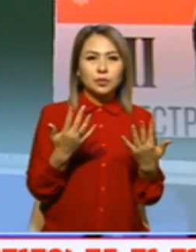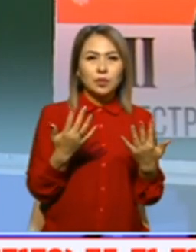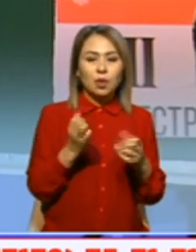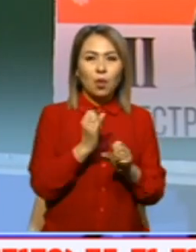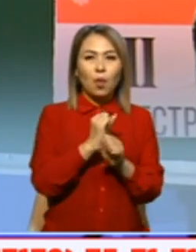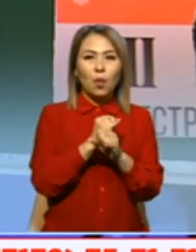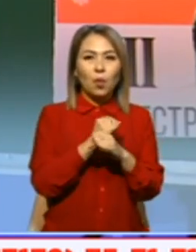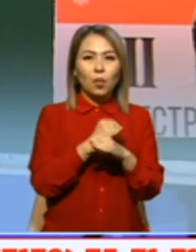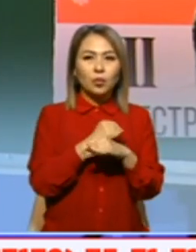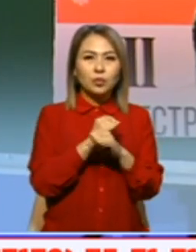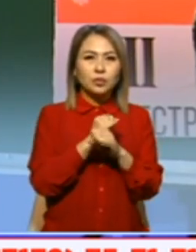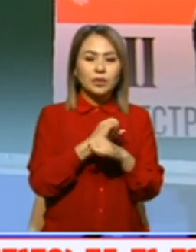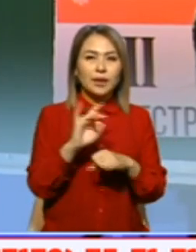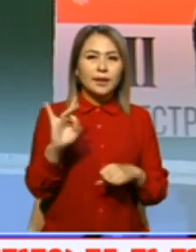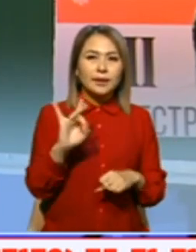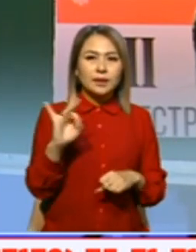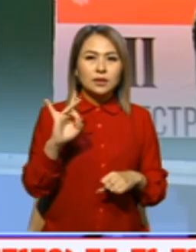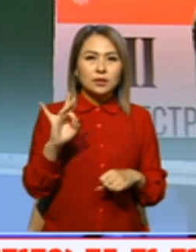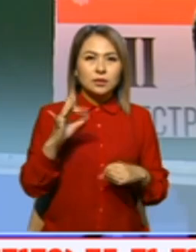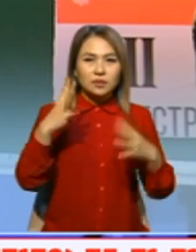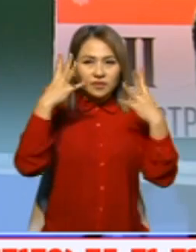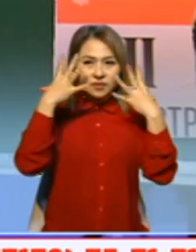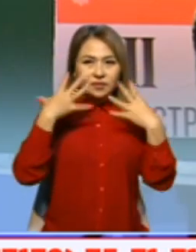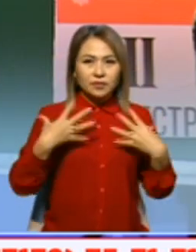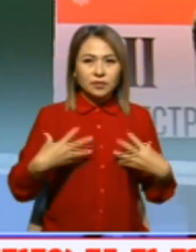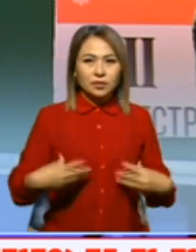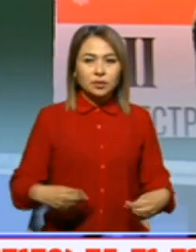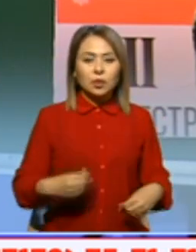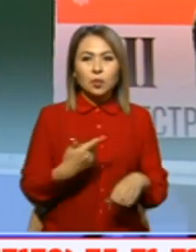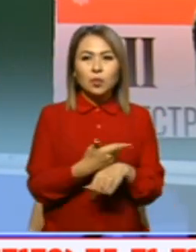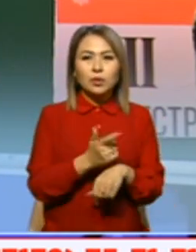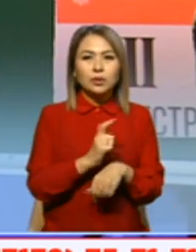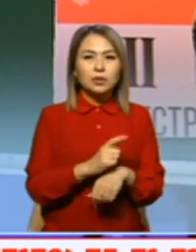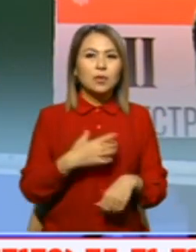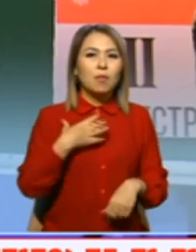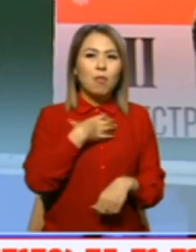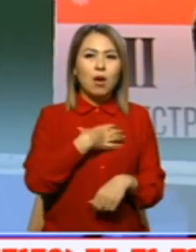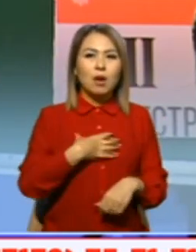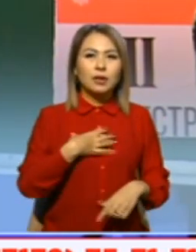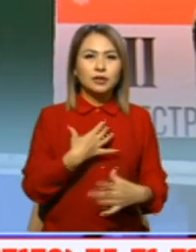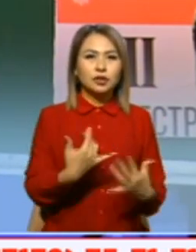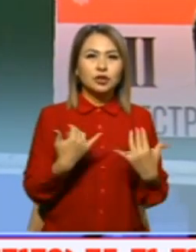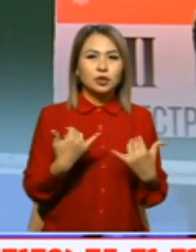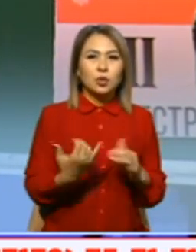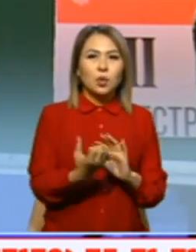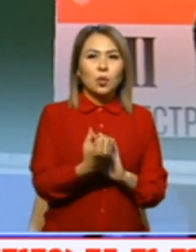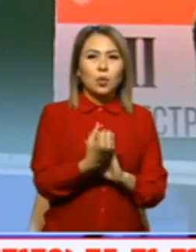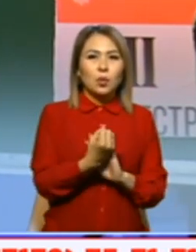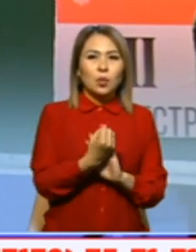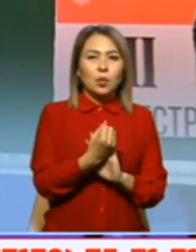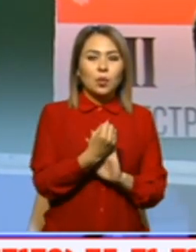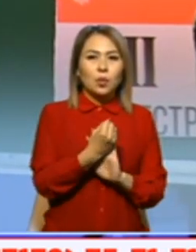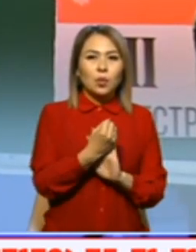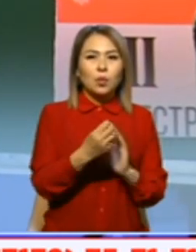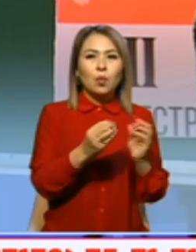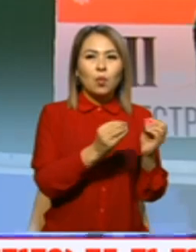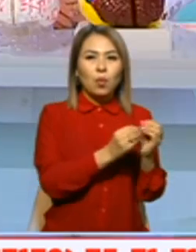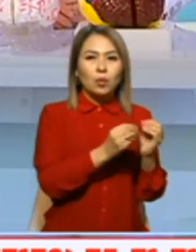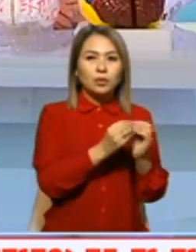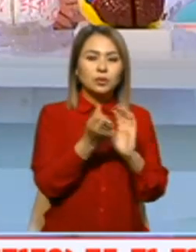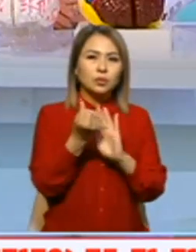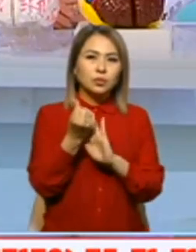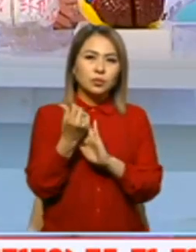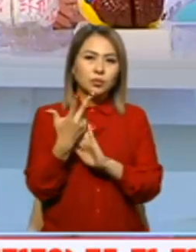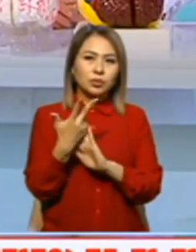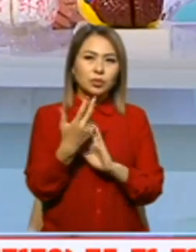көпшік сүйегінің өлшемдері өте маңызды. Осы жаңағы 10-шы және 13-шы 6-шы